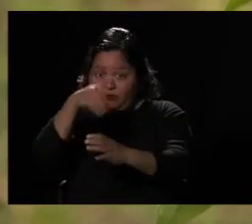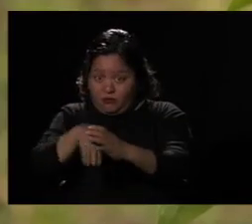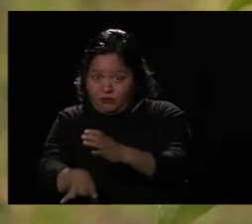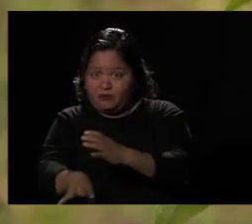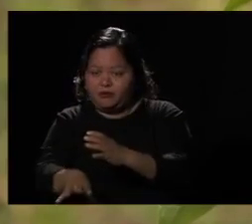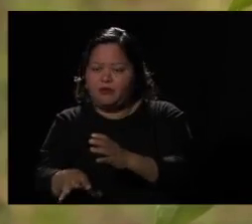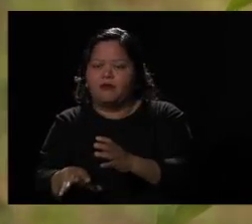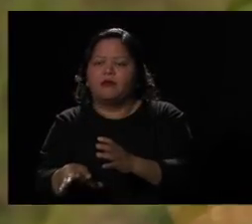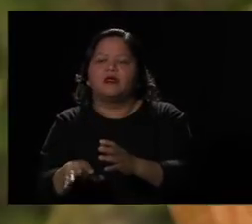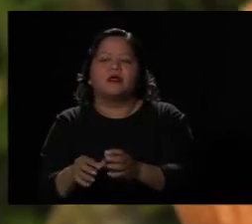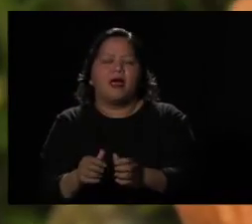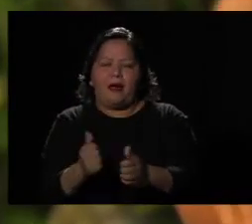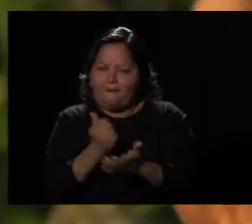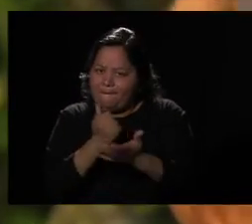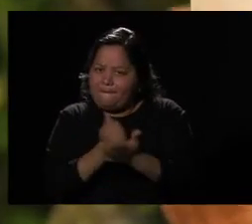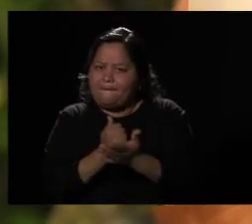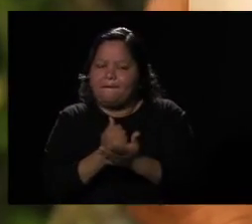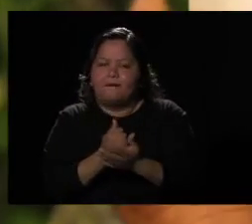siha.